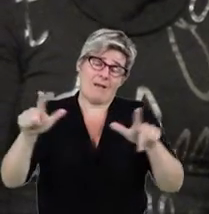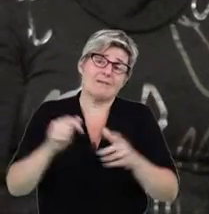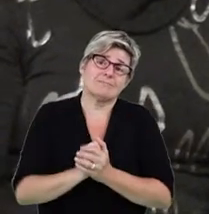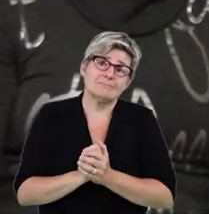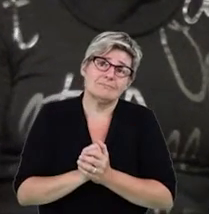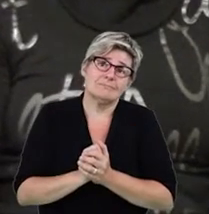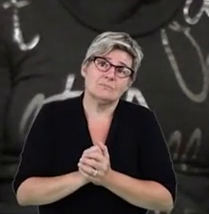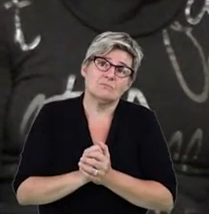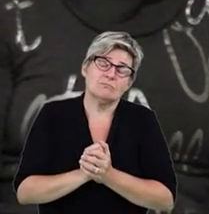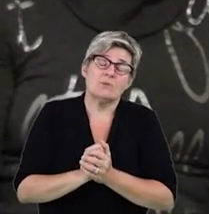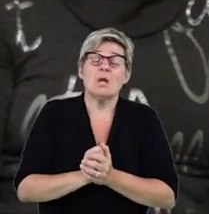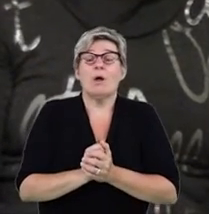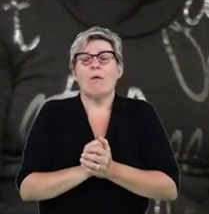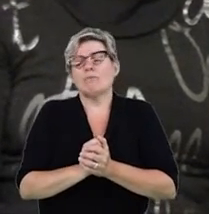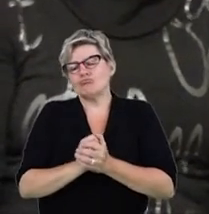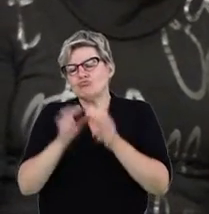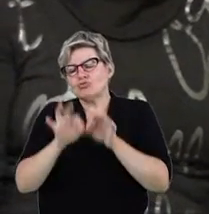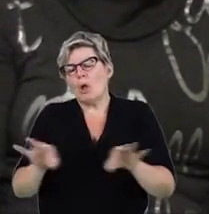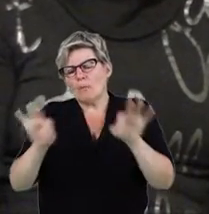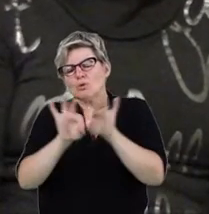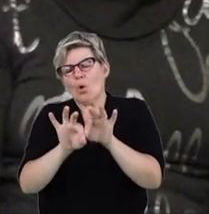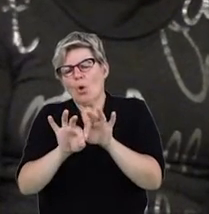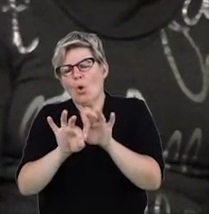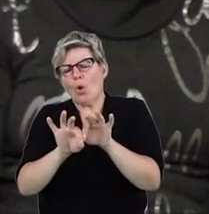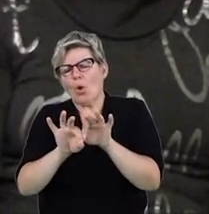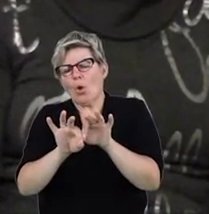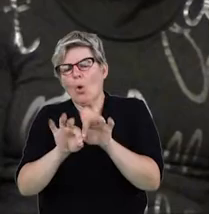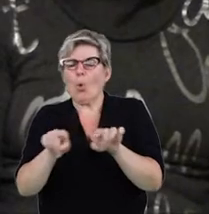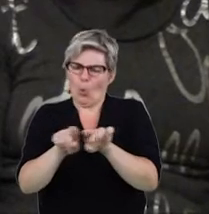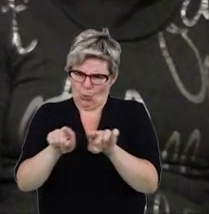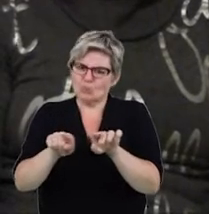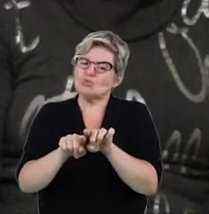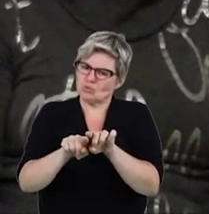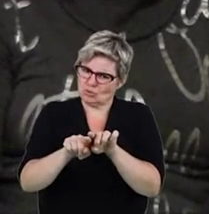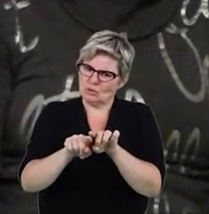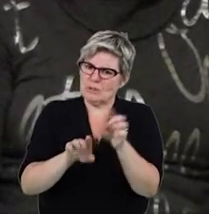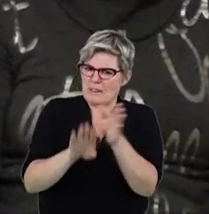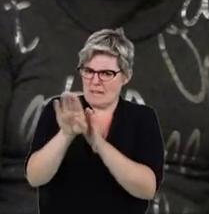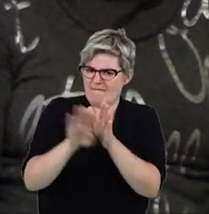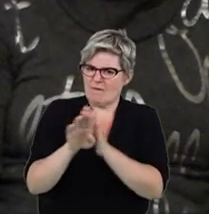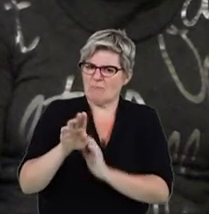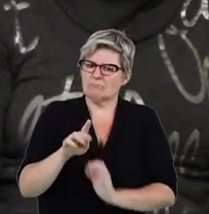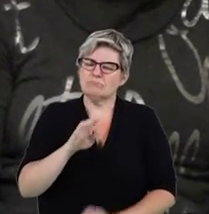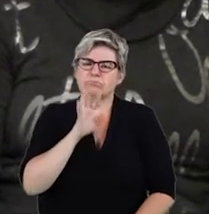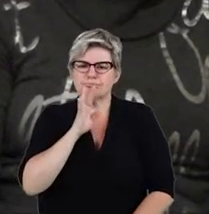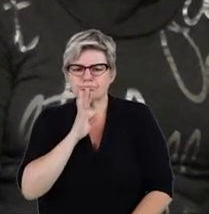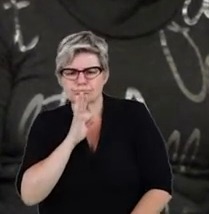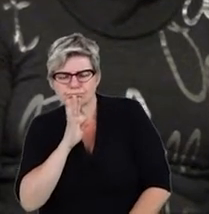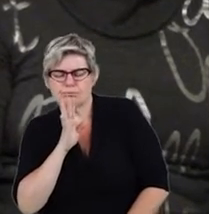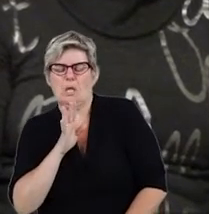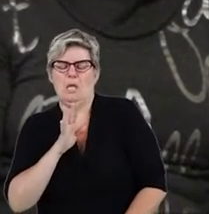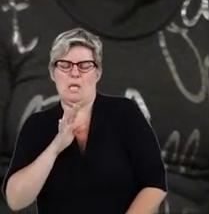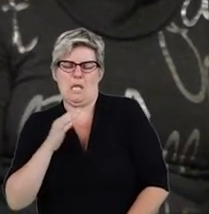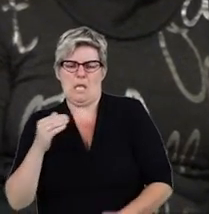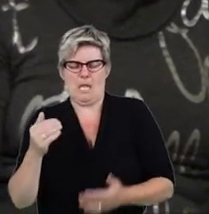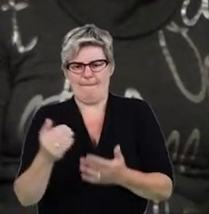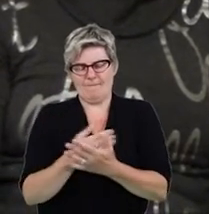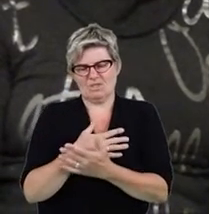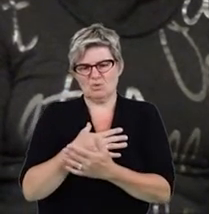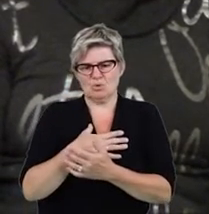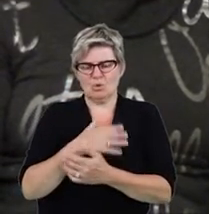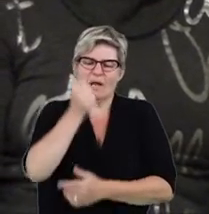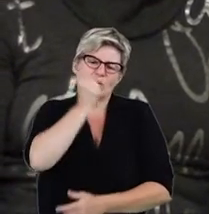c'est important que les enfants parlent aussi parce qu'on est quand même dans une région, dans la vie de tous les jours. C'est plus